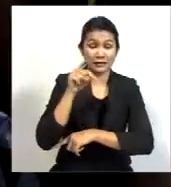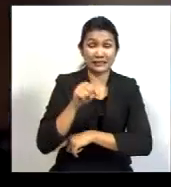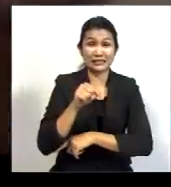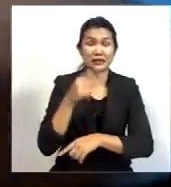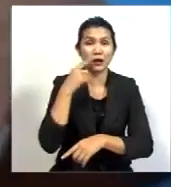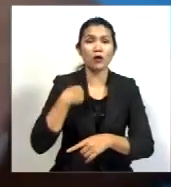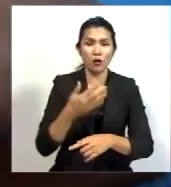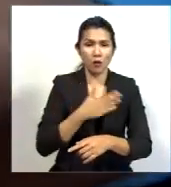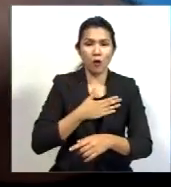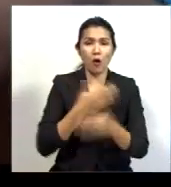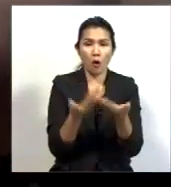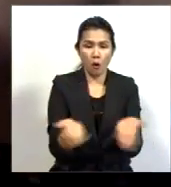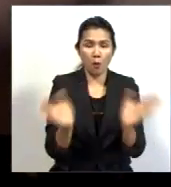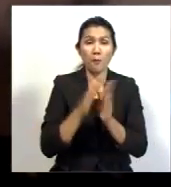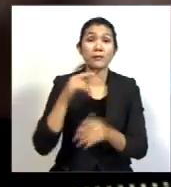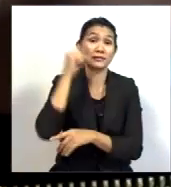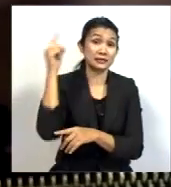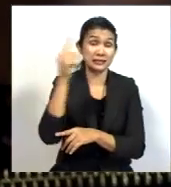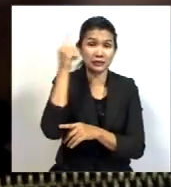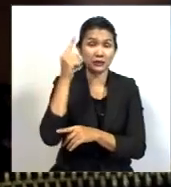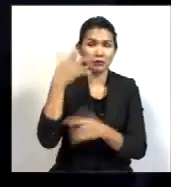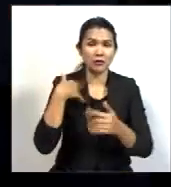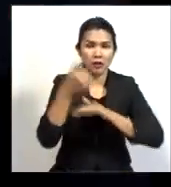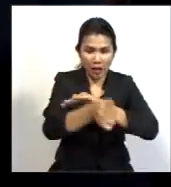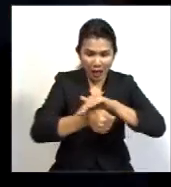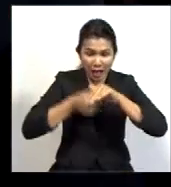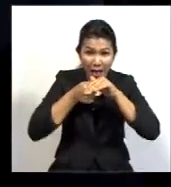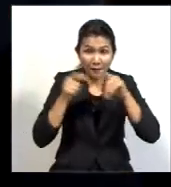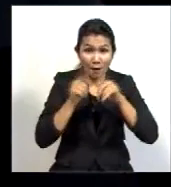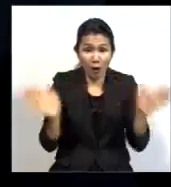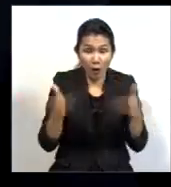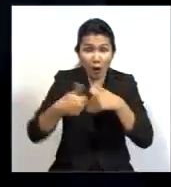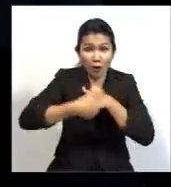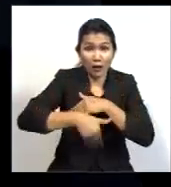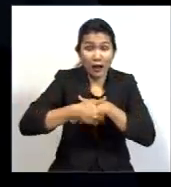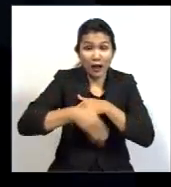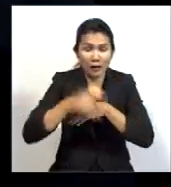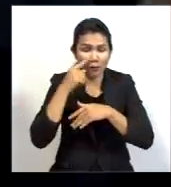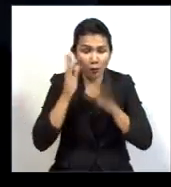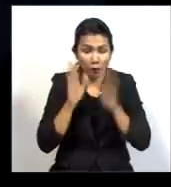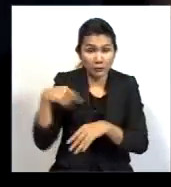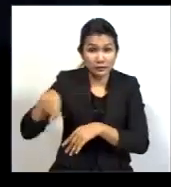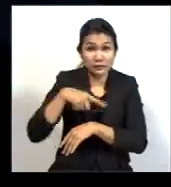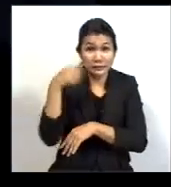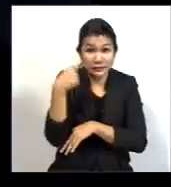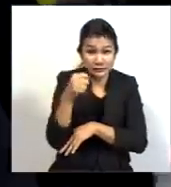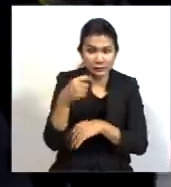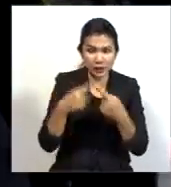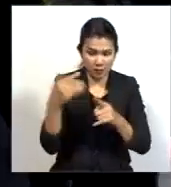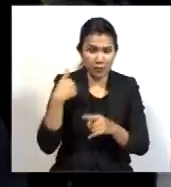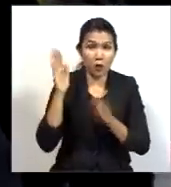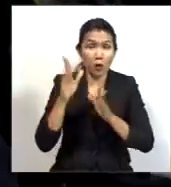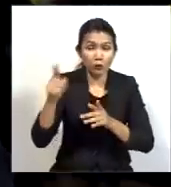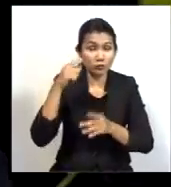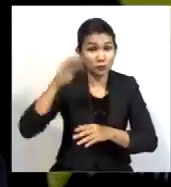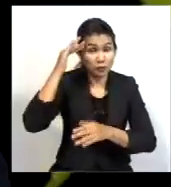อบครัวพากันไปเที่ยวห้างเมื่อเกิดเหตุการณ์ก็เข้าไปหลบอยู่ในห้องน้ำชั้น3กับคนอื่นๆอีกประมาณ10คนกระทั่งมีเจ้าหน้าที่พาออกม